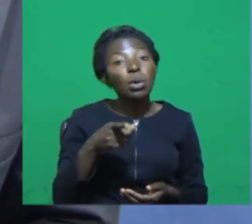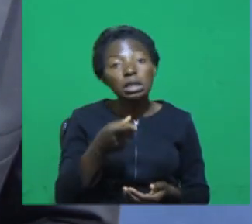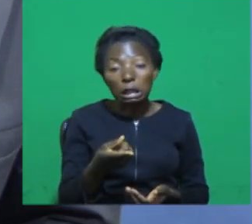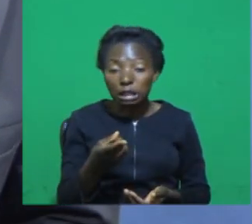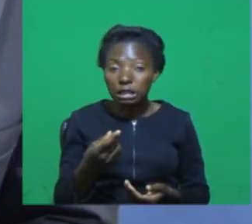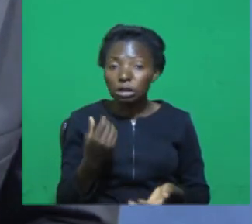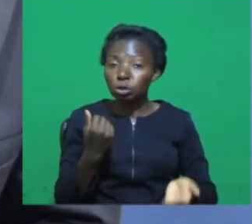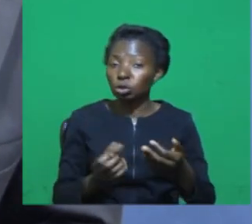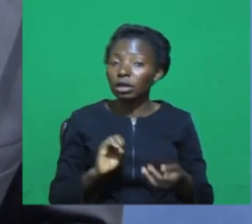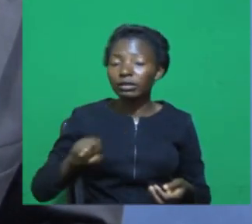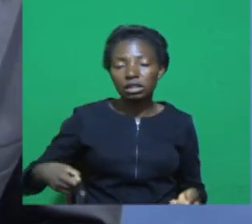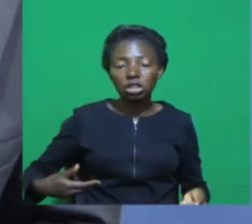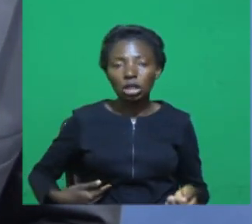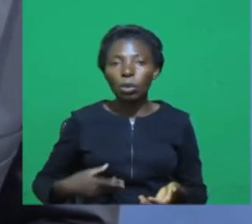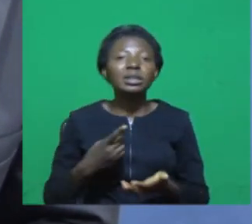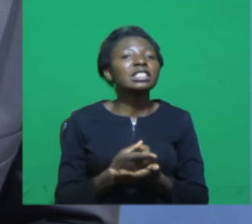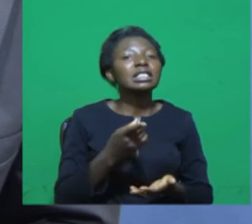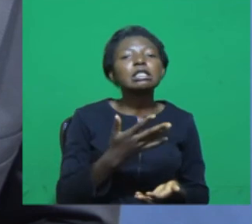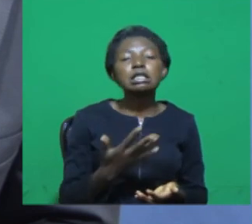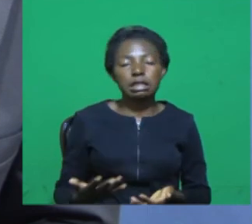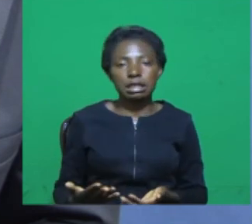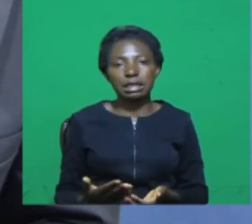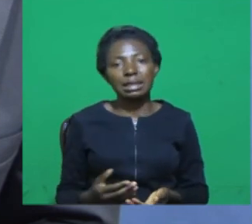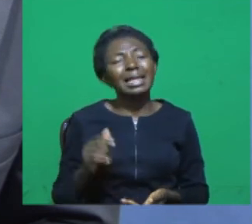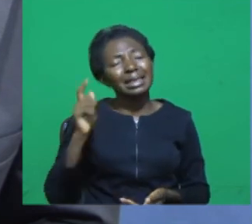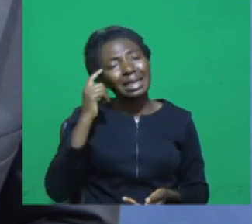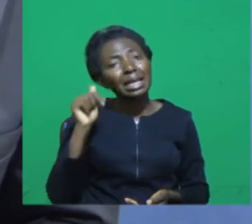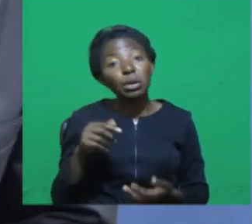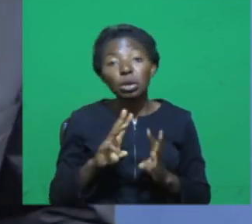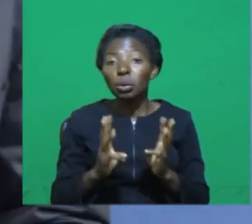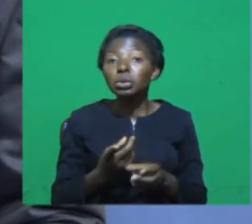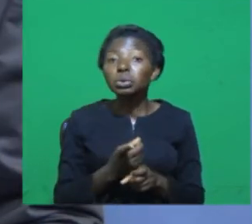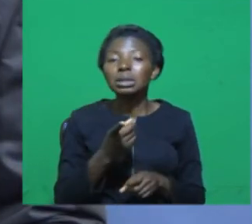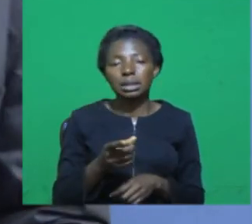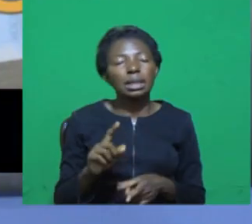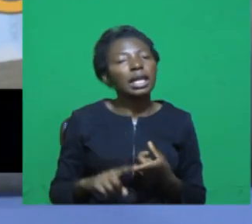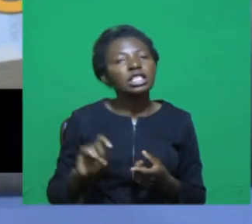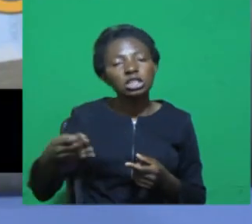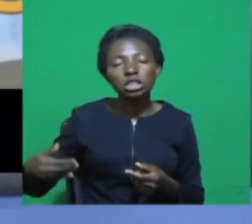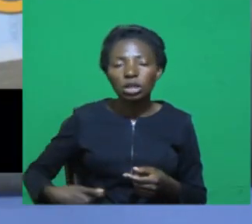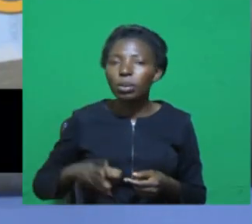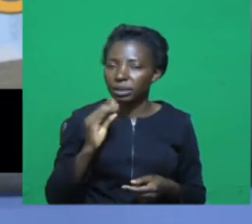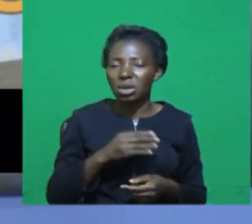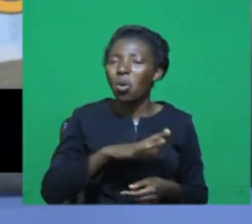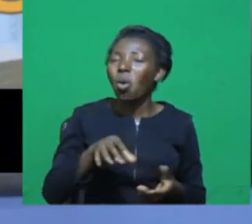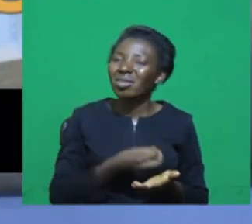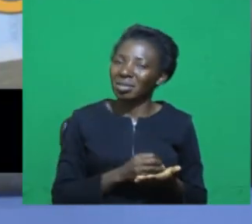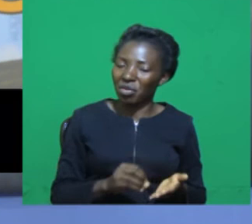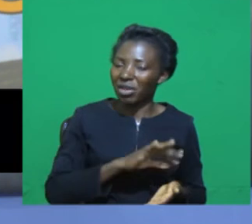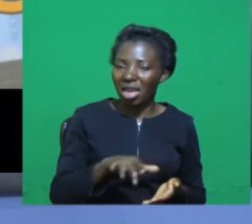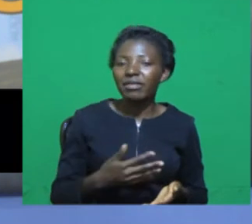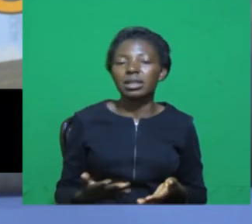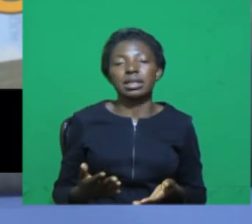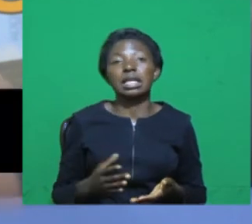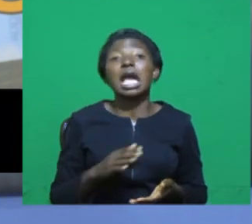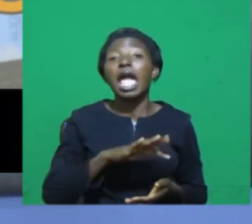vani vaJacob. Ende ndofunga ndozvatoo chimiro chenyika. Jacob ndobva atikurumidza kubvisa izvozvo. Yese